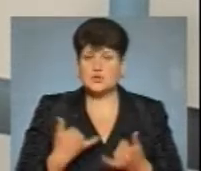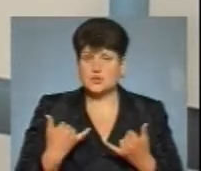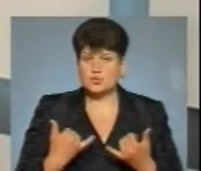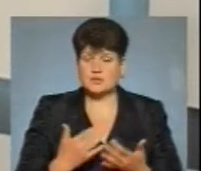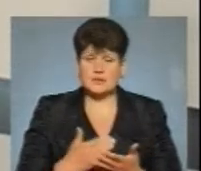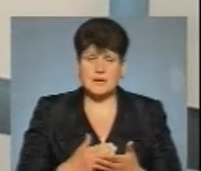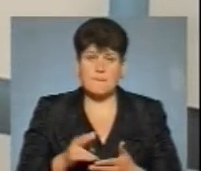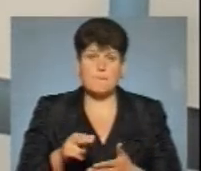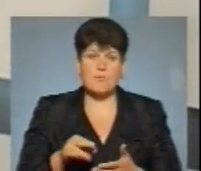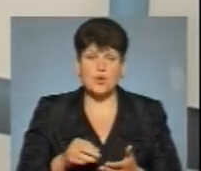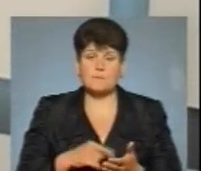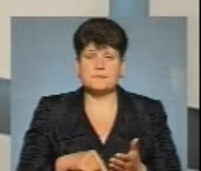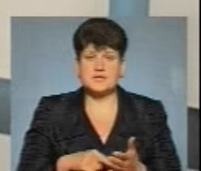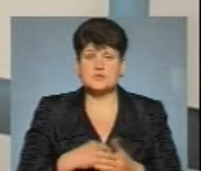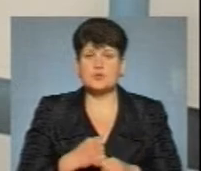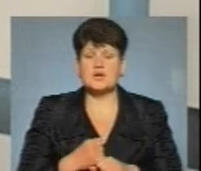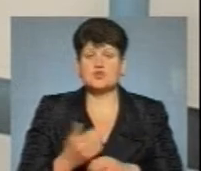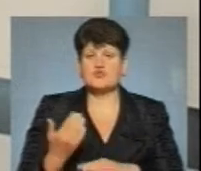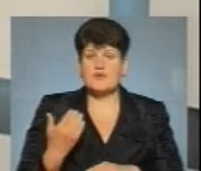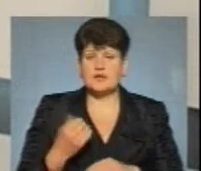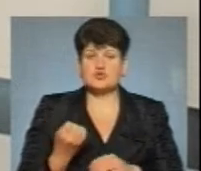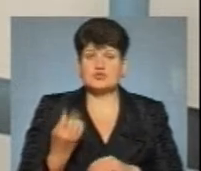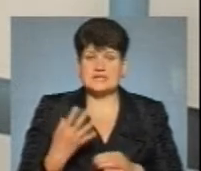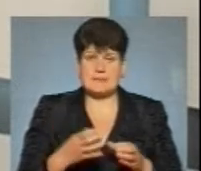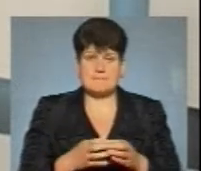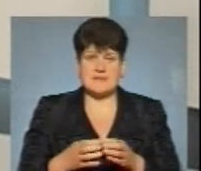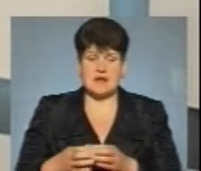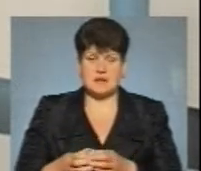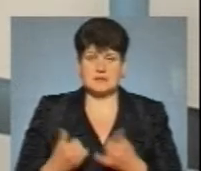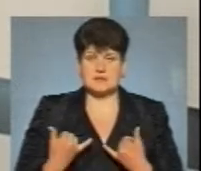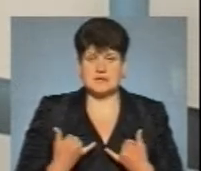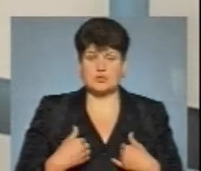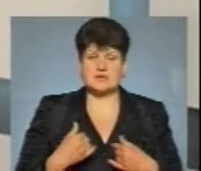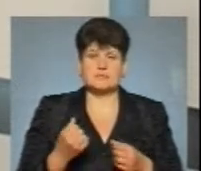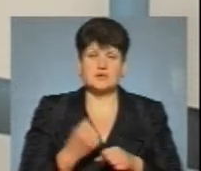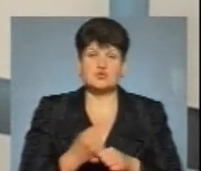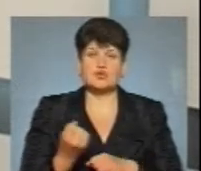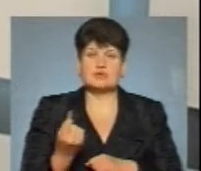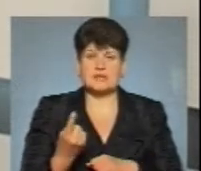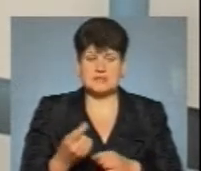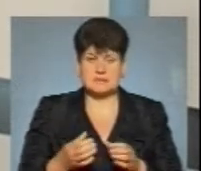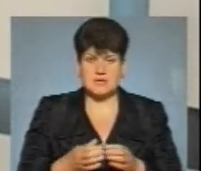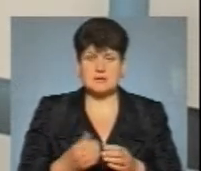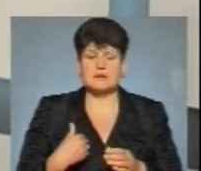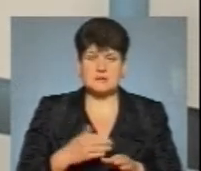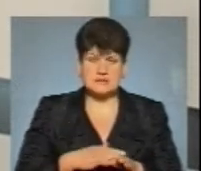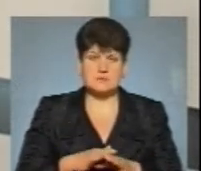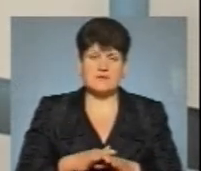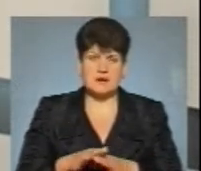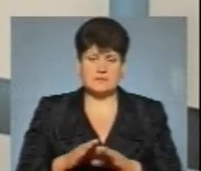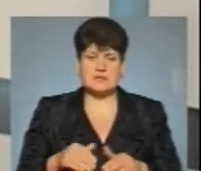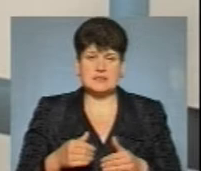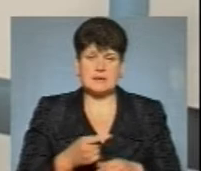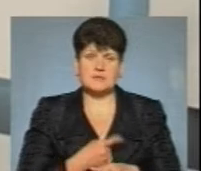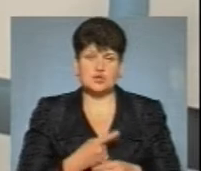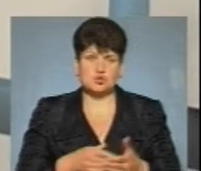по місту, в нас працювало 14 бригад, зараз у нас працює 11 бригад, але ми справляємося з наданням медичної